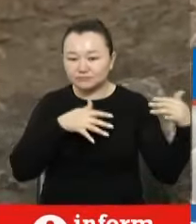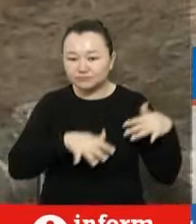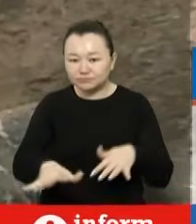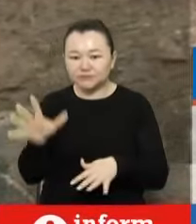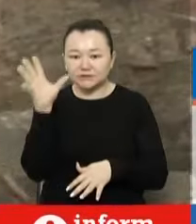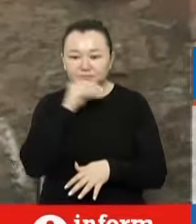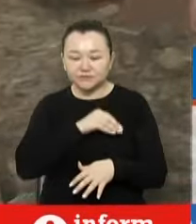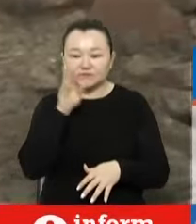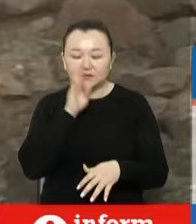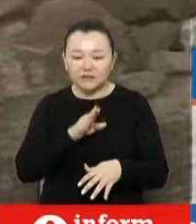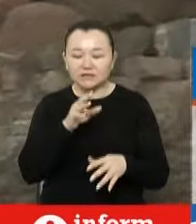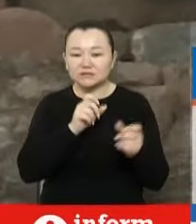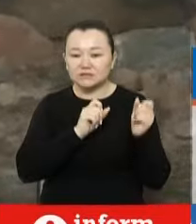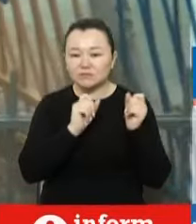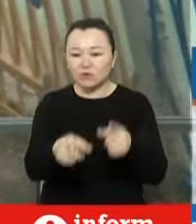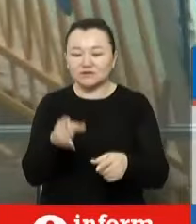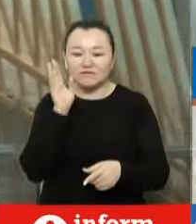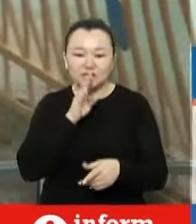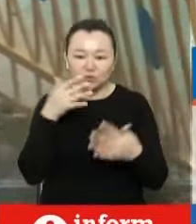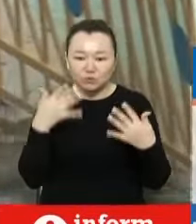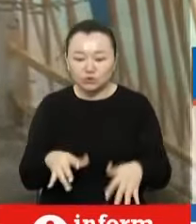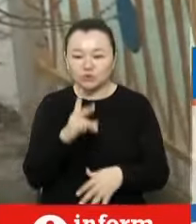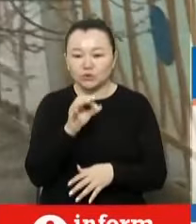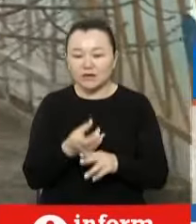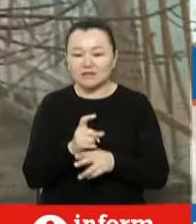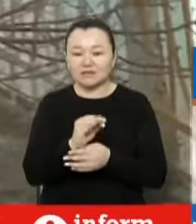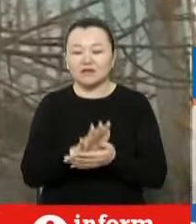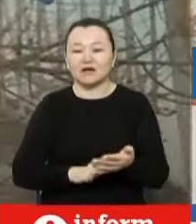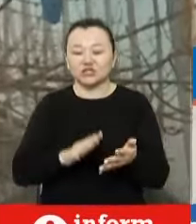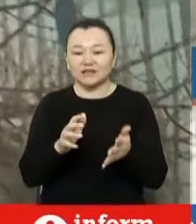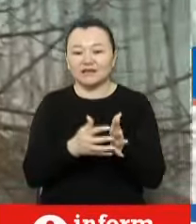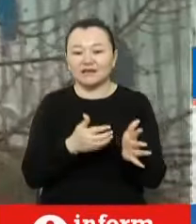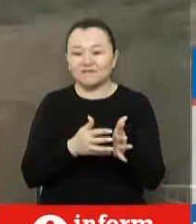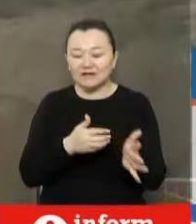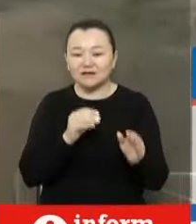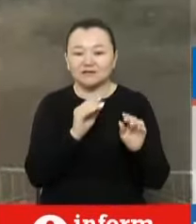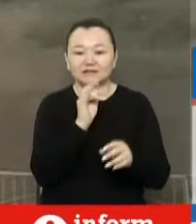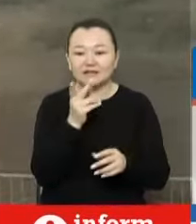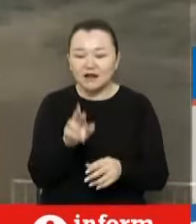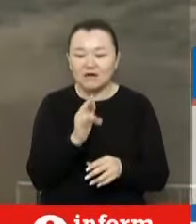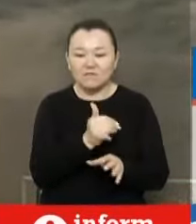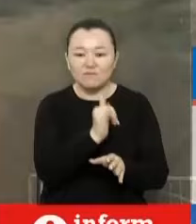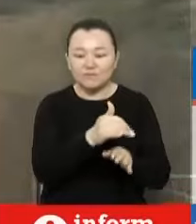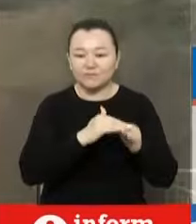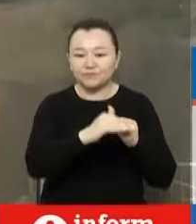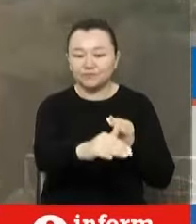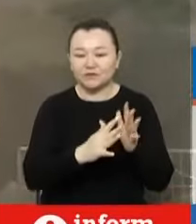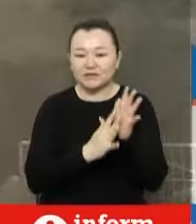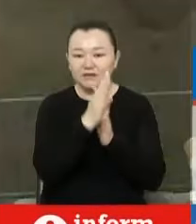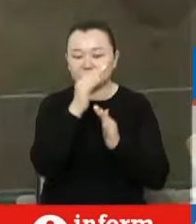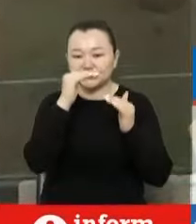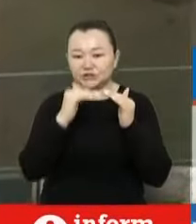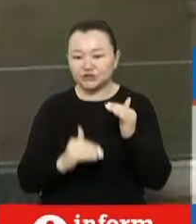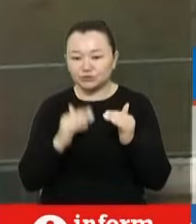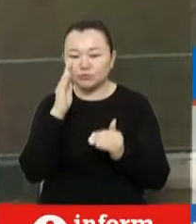из водохранилища произвели сброс воды. А это может спровоцировать дальнейшую нехватку поливной воды, что приведет к низкой урожайности. А